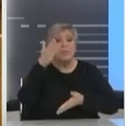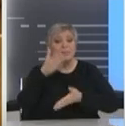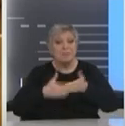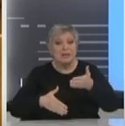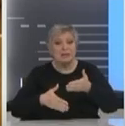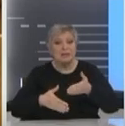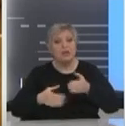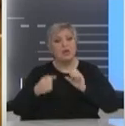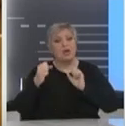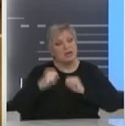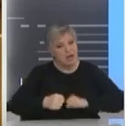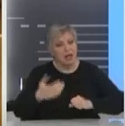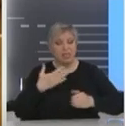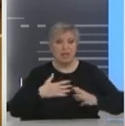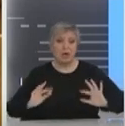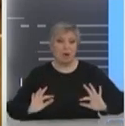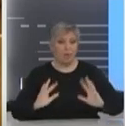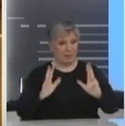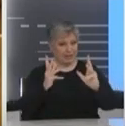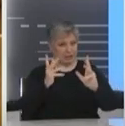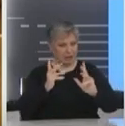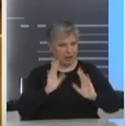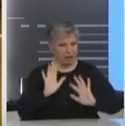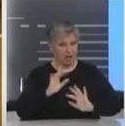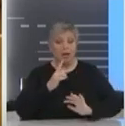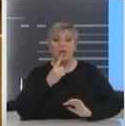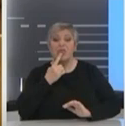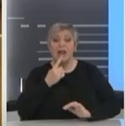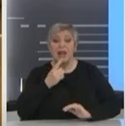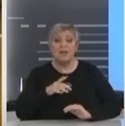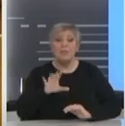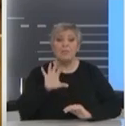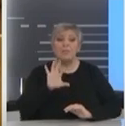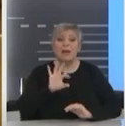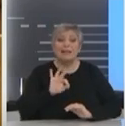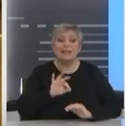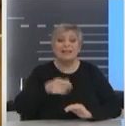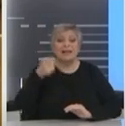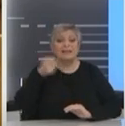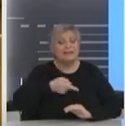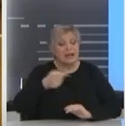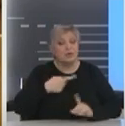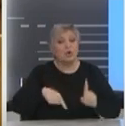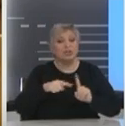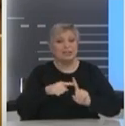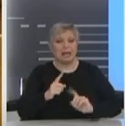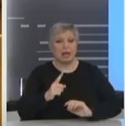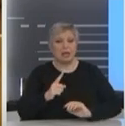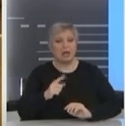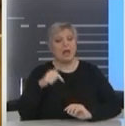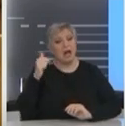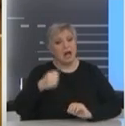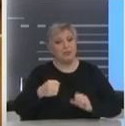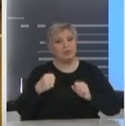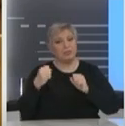απεργία. Δεν λέει το 50-1 όλων των μελών του σωματείου να ψηφίσει υπέρ της απεργίας. Η